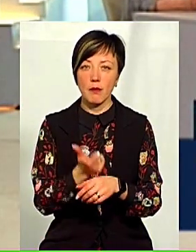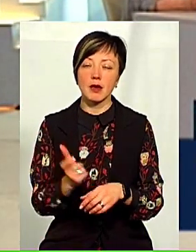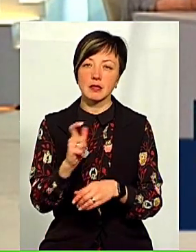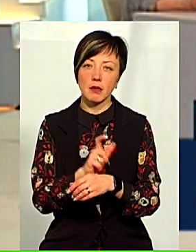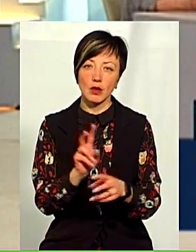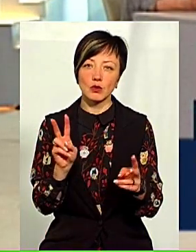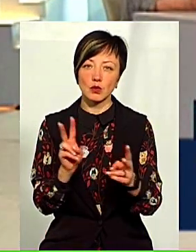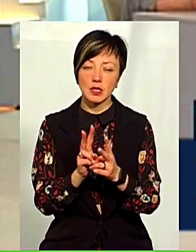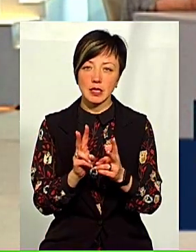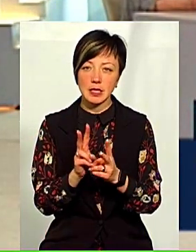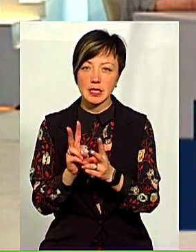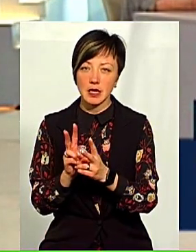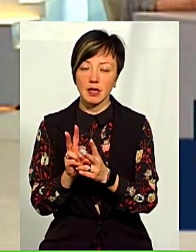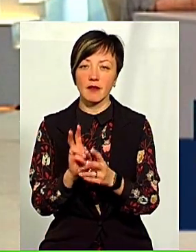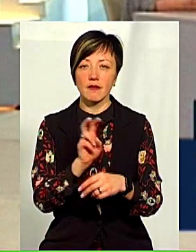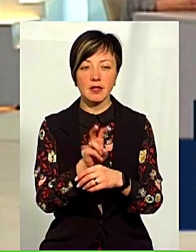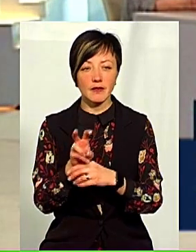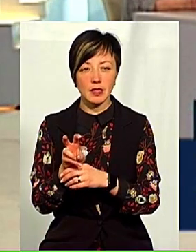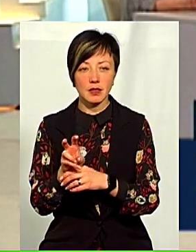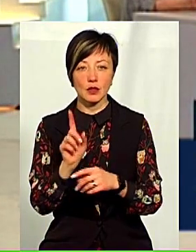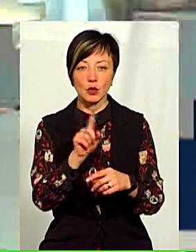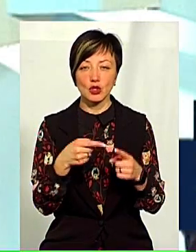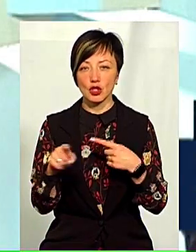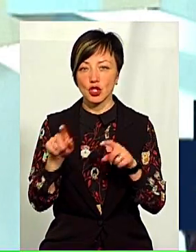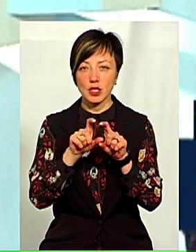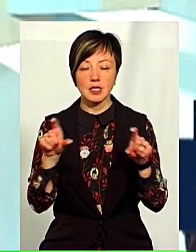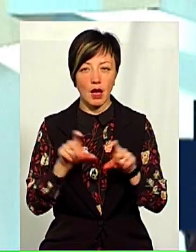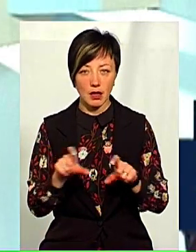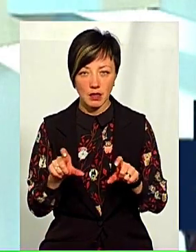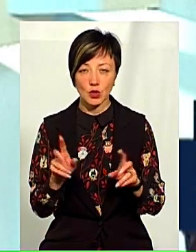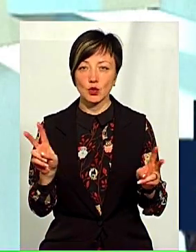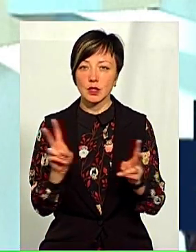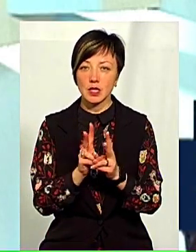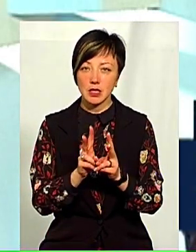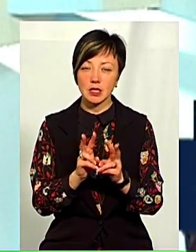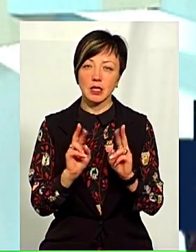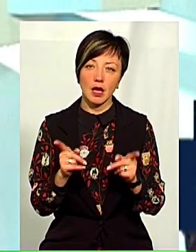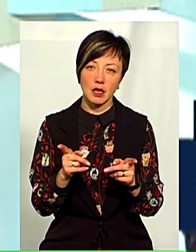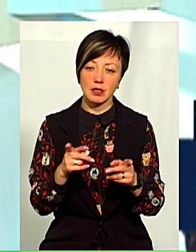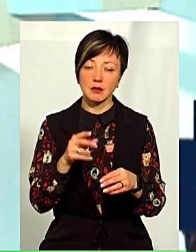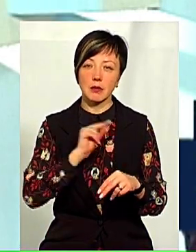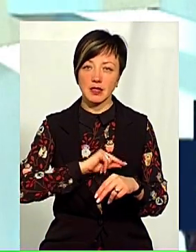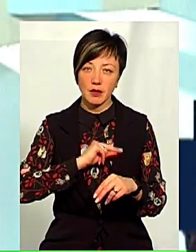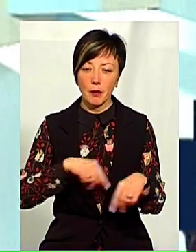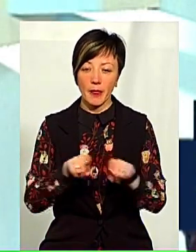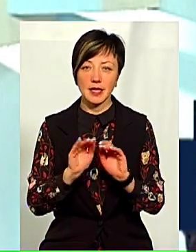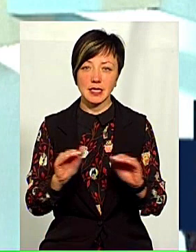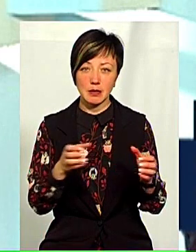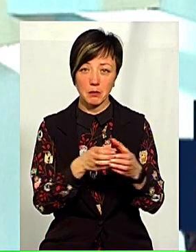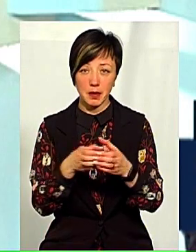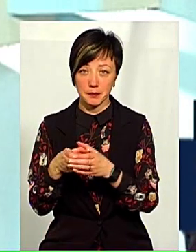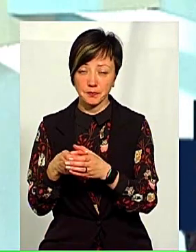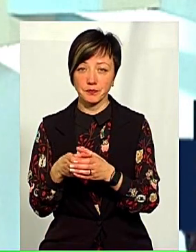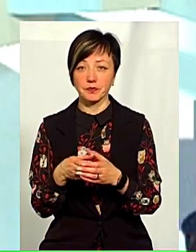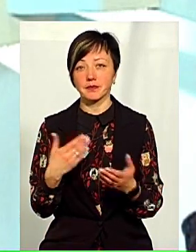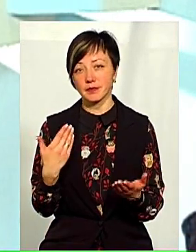максимально зустрітися і відвідати той чи інший заклад. Зустрітися як із персоналом, так і з дітьми. Тому що,